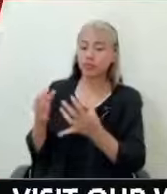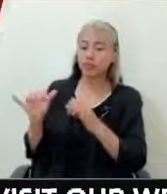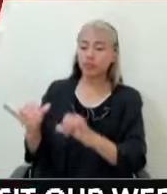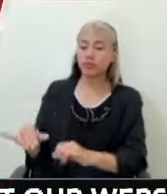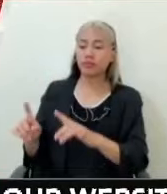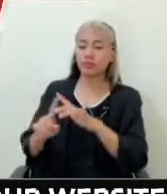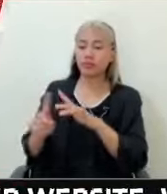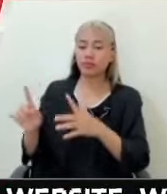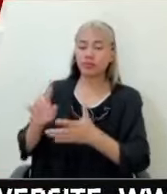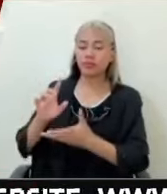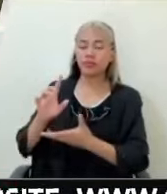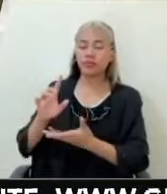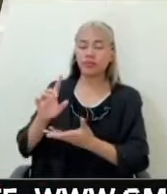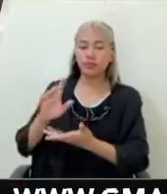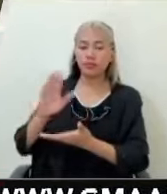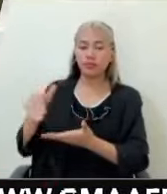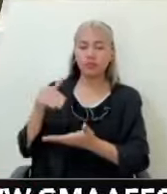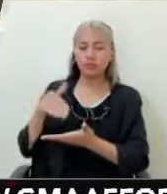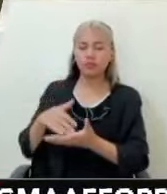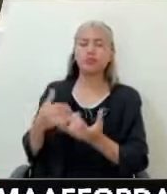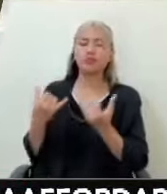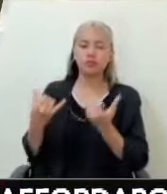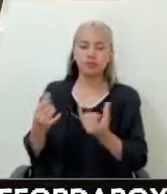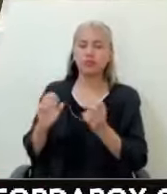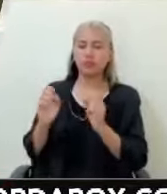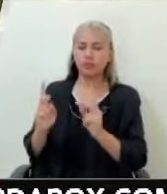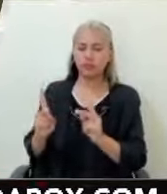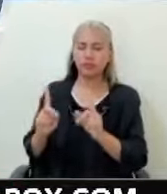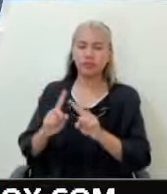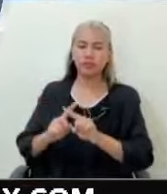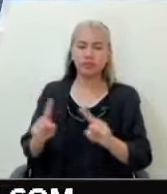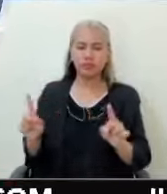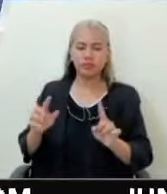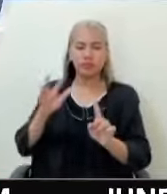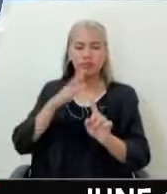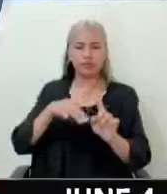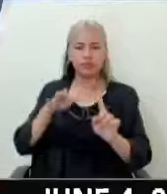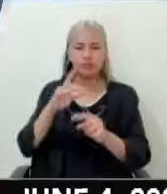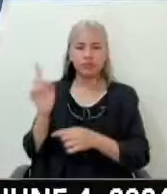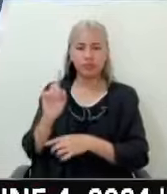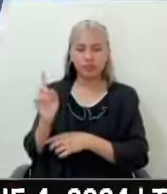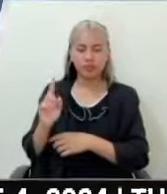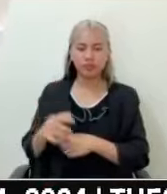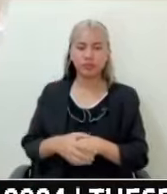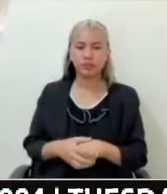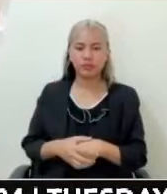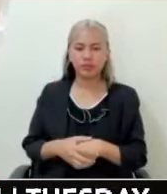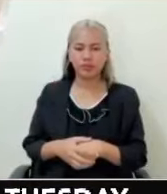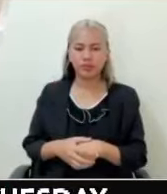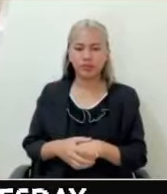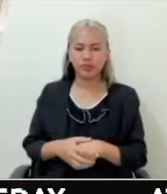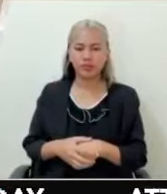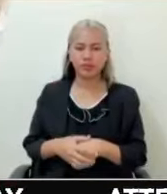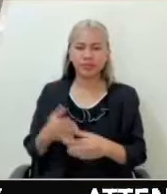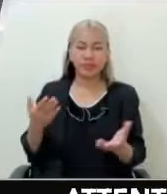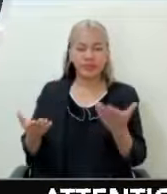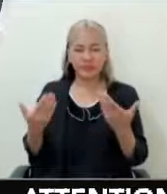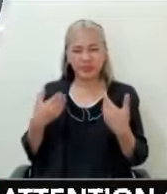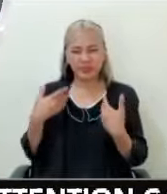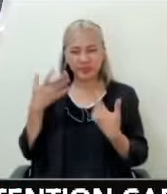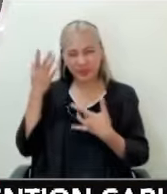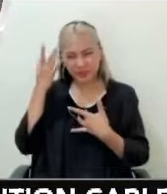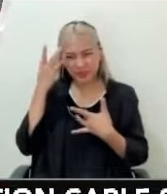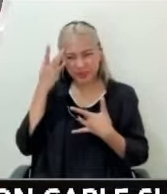sila kaso mino-monitor na ating health team yung mga possible na communicable disease na maaring ano sa may